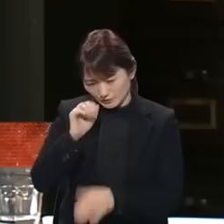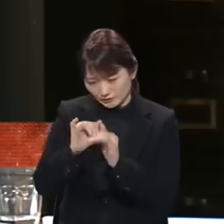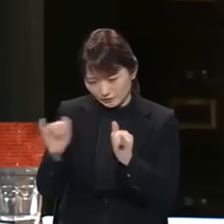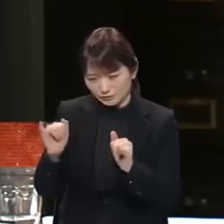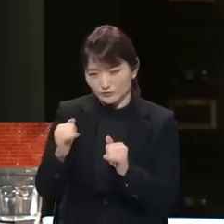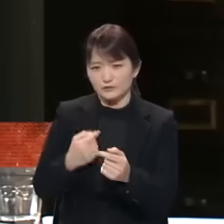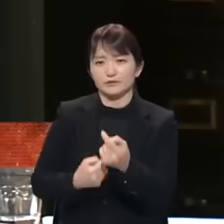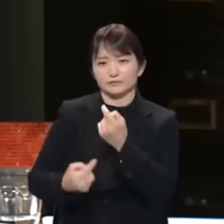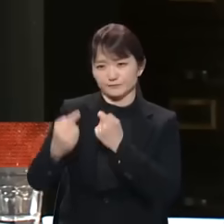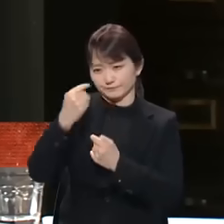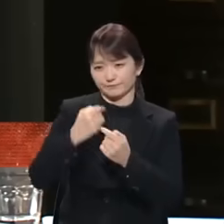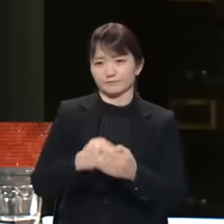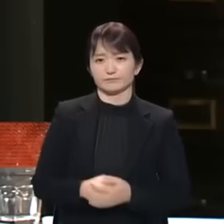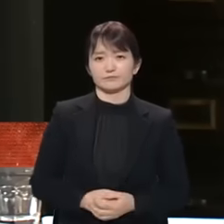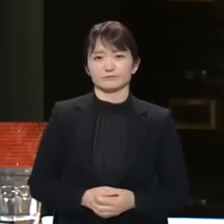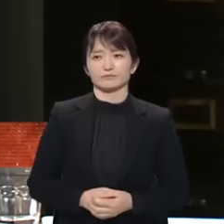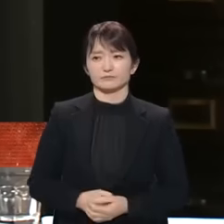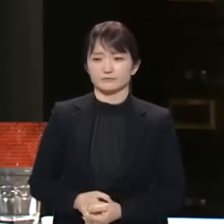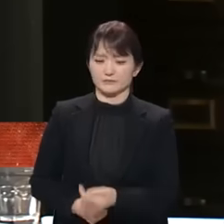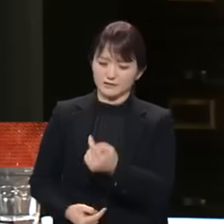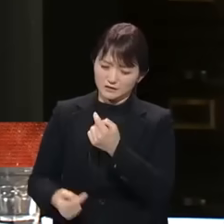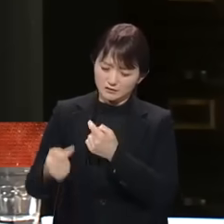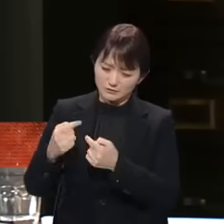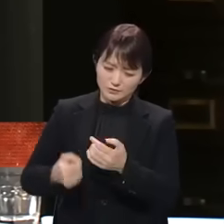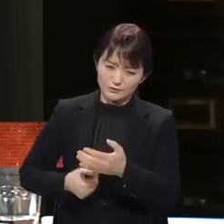많은 아 정말 용기가